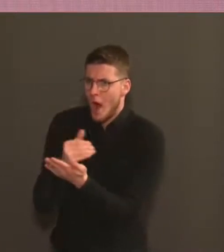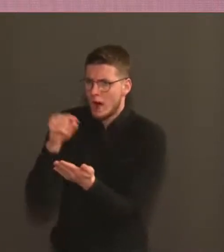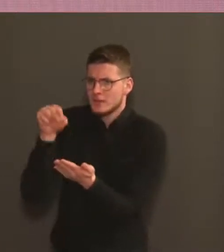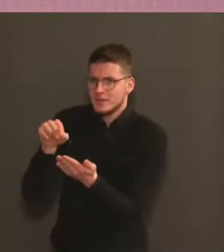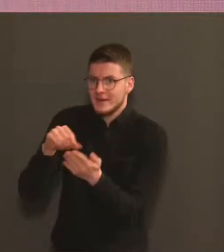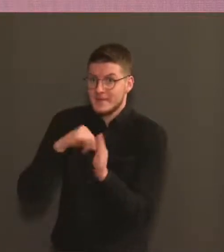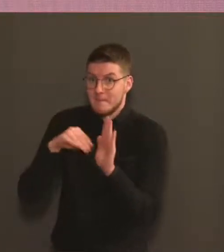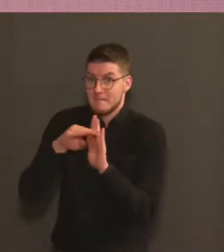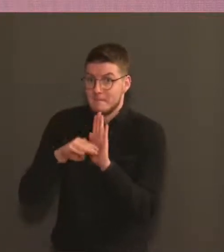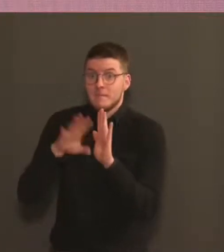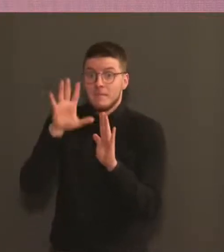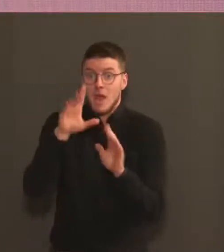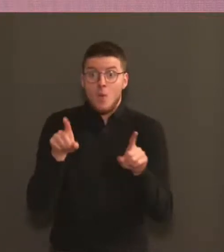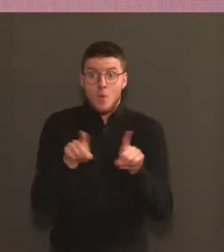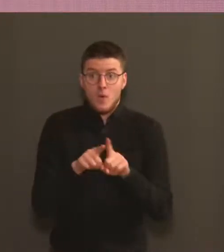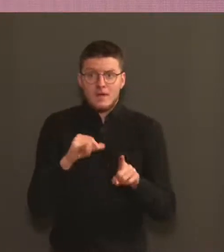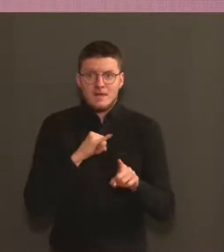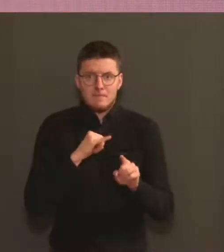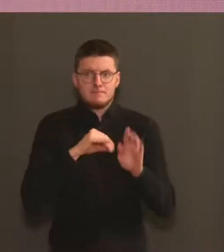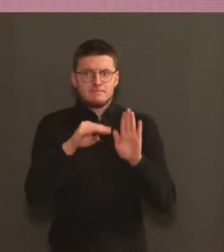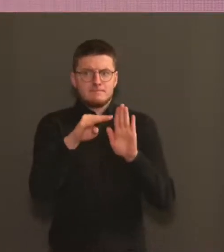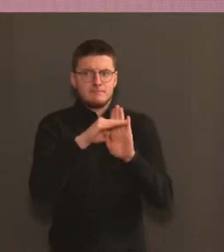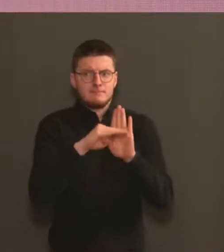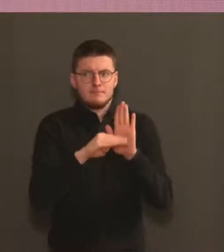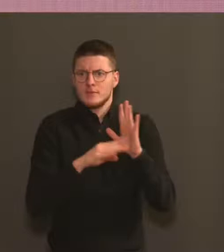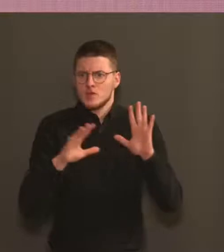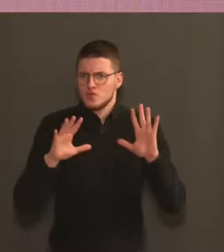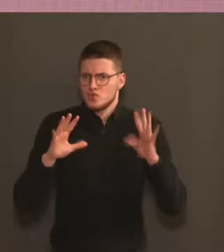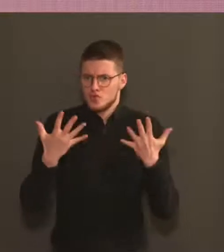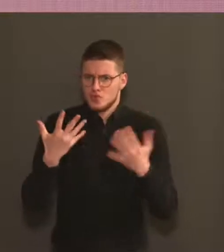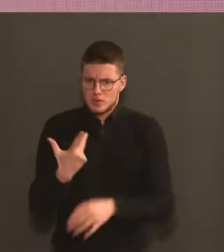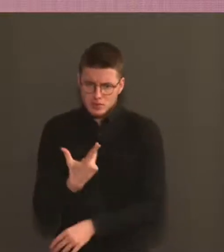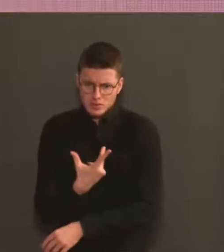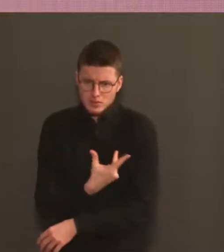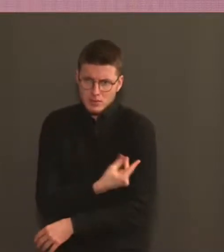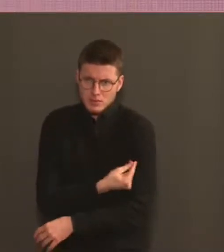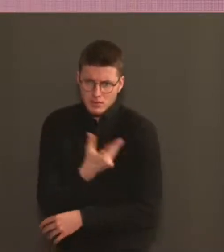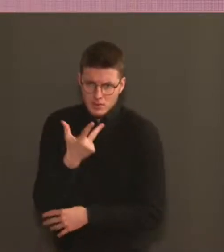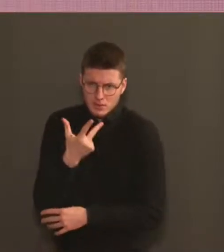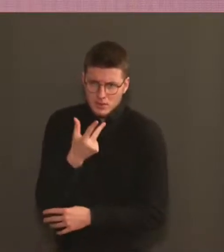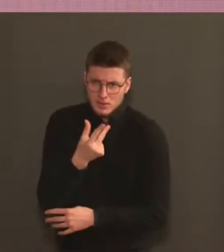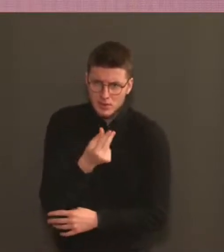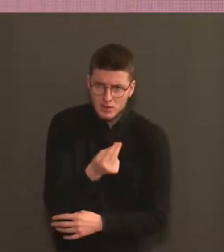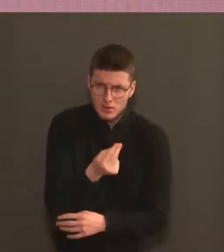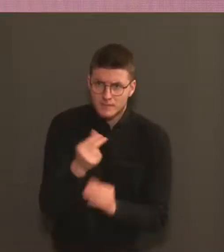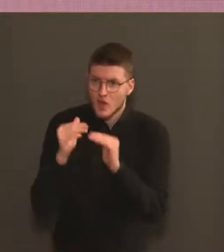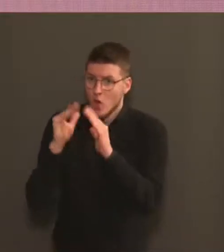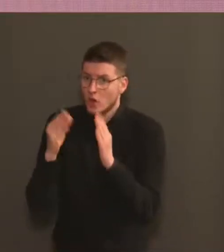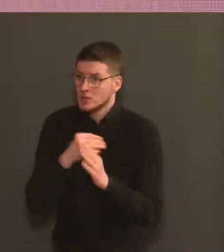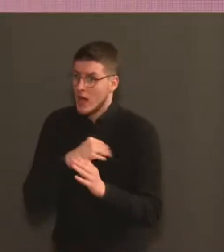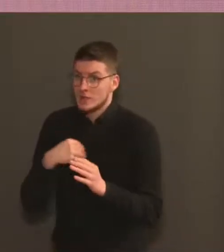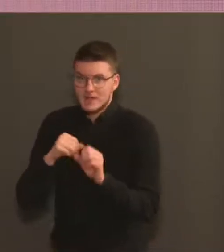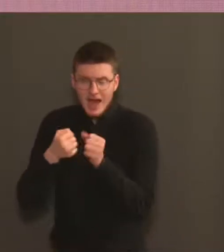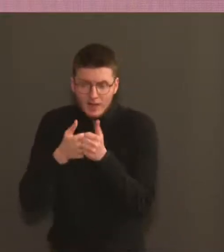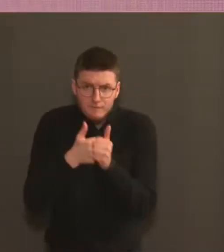omdat de regels voor de toediening ervan dan niet systematisch kunnen worden